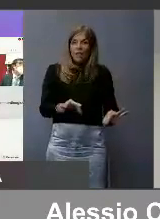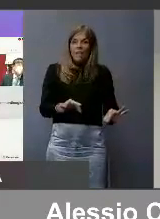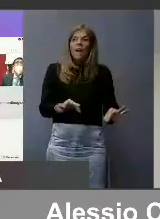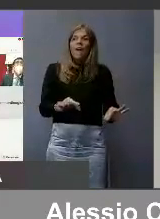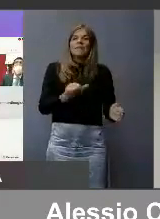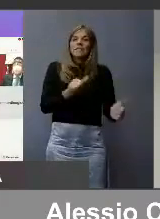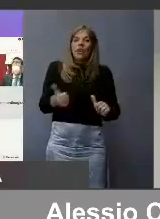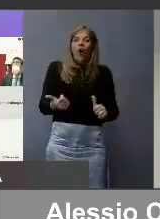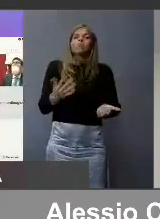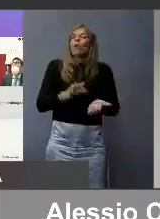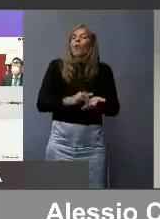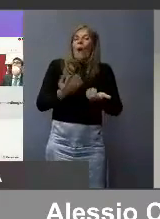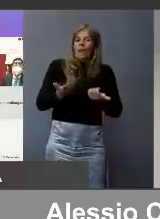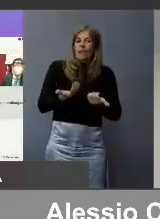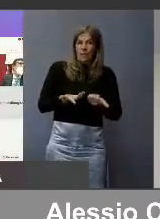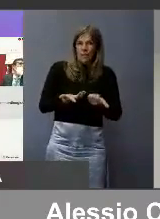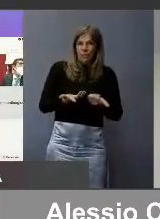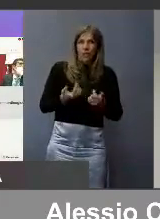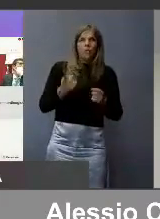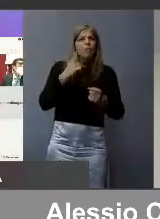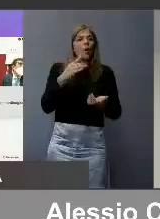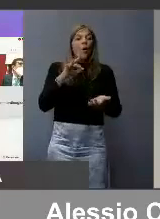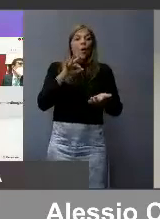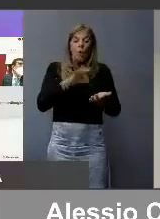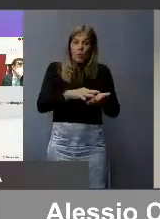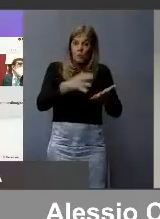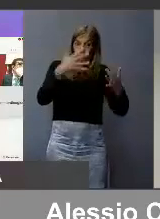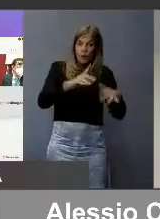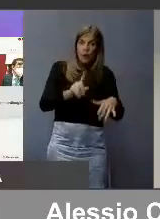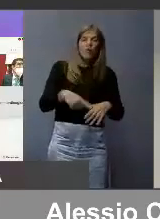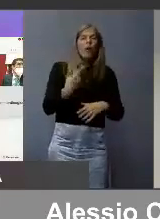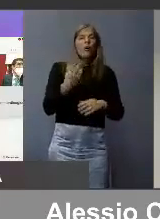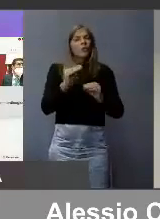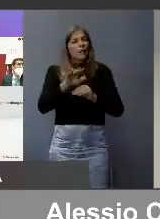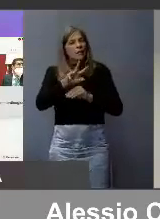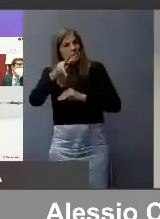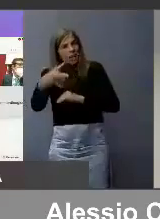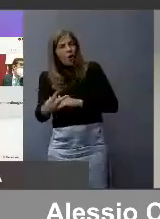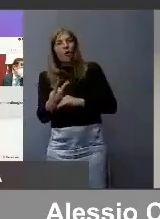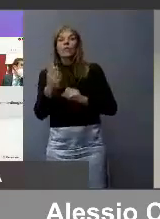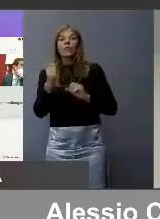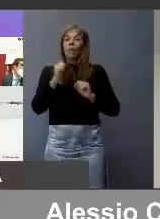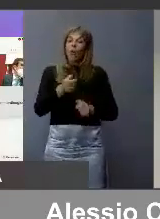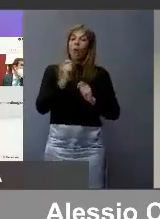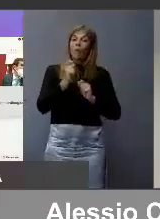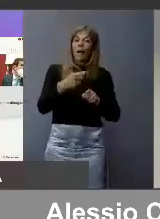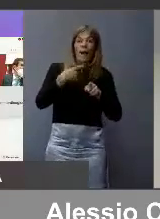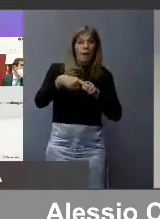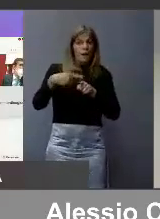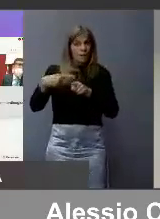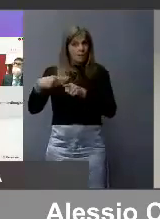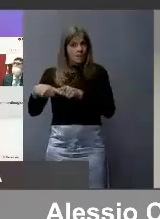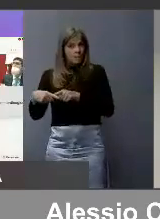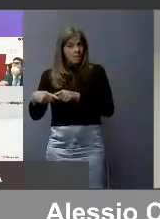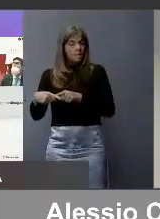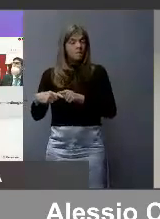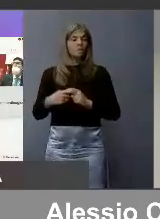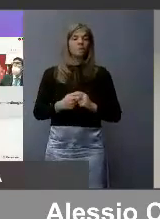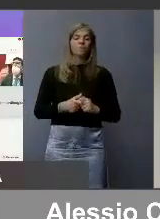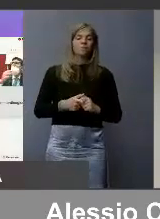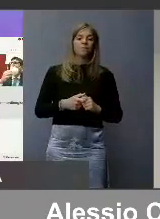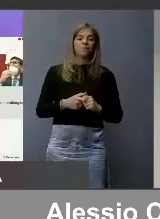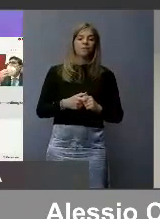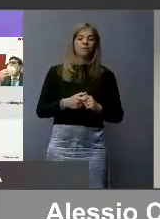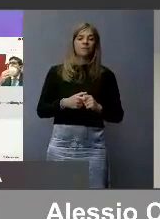quando arriveranno si domandano ancora se è prevista a quel punto un'ipotesi di rateizzazione a curare la